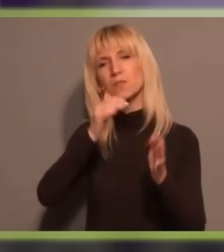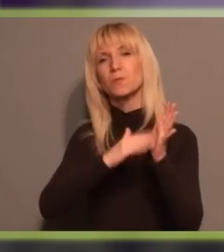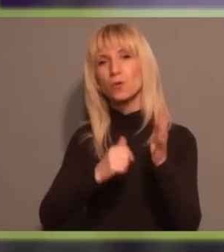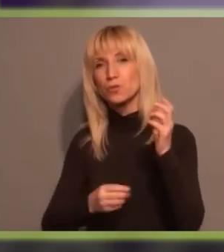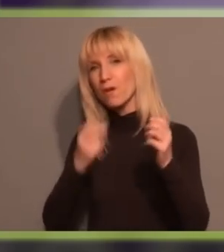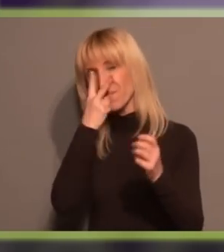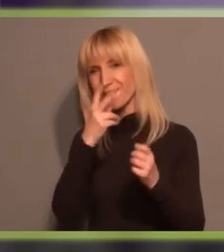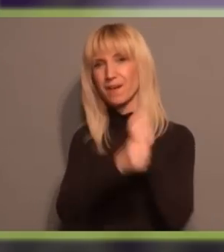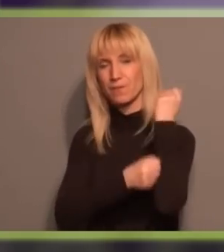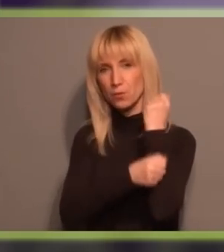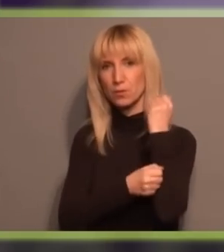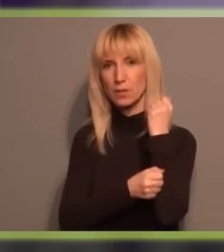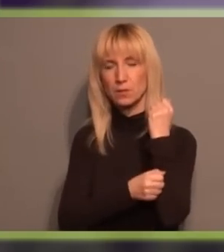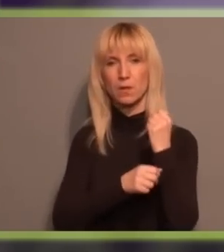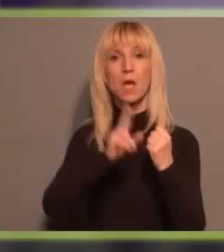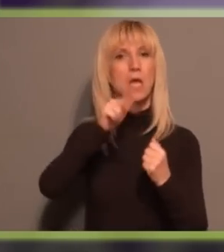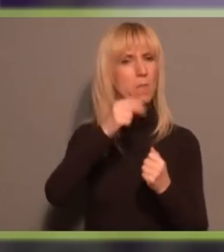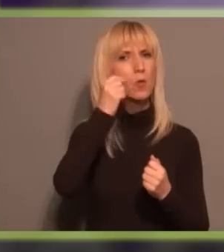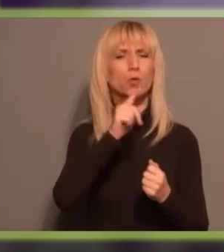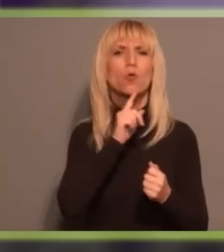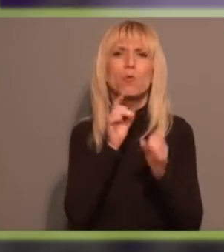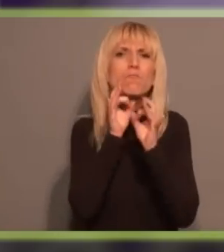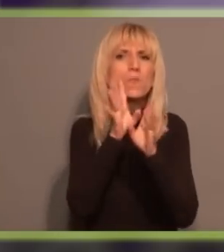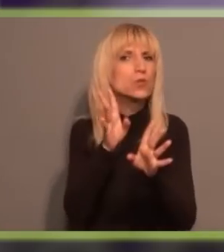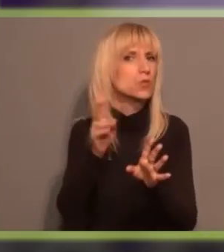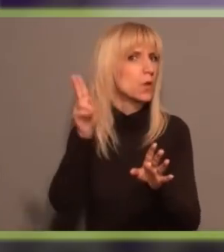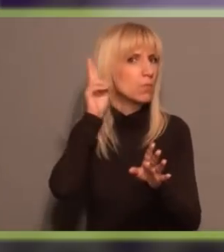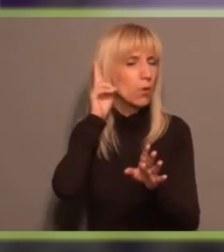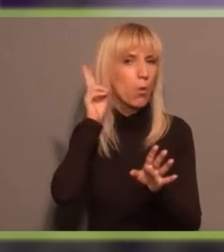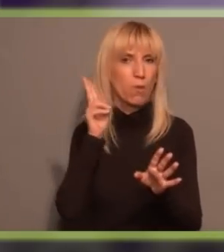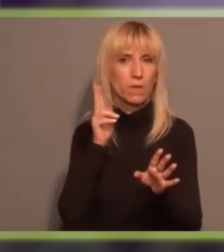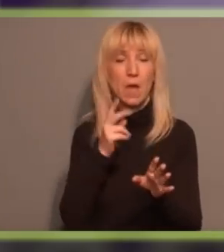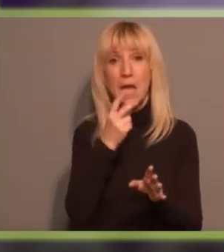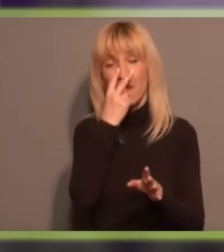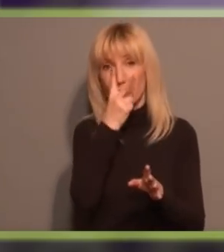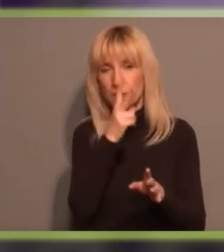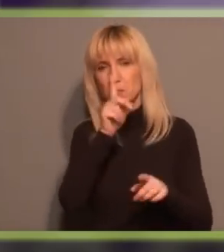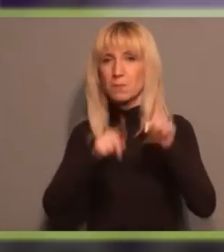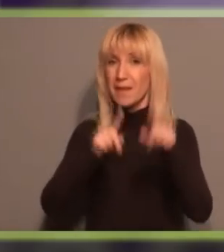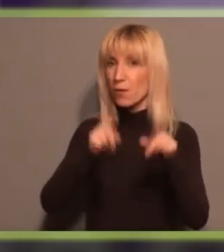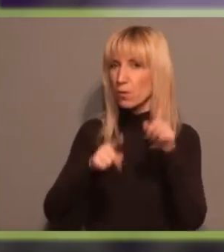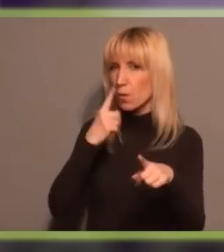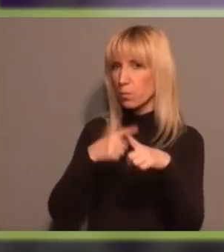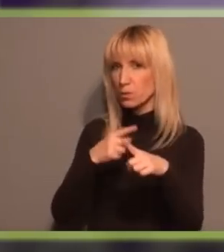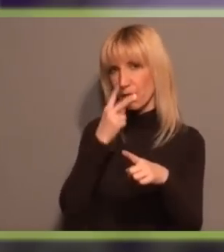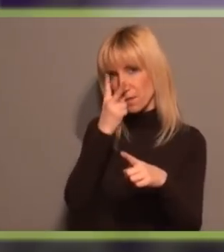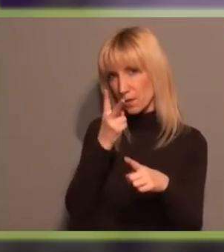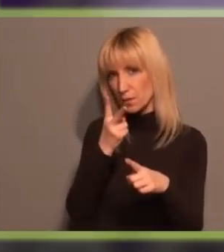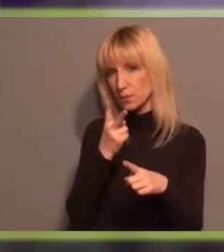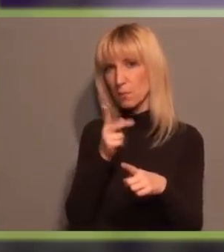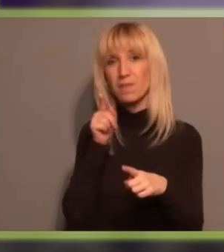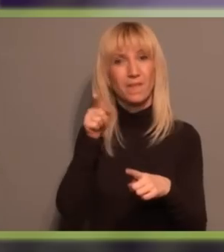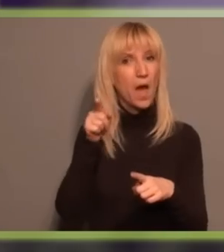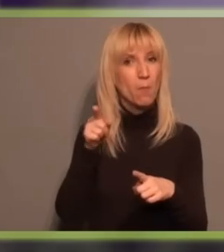fakultetu, je što ima opcije koje ne čuju. Ima, ja sam vidjela par puta kad sam prolazila, nisam mogla da